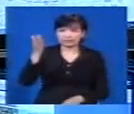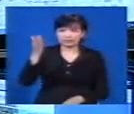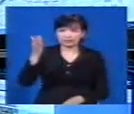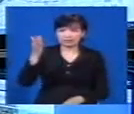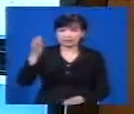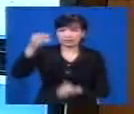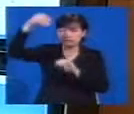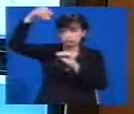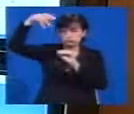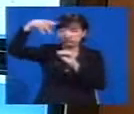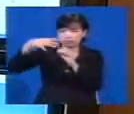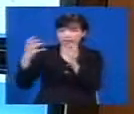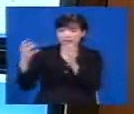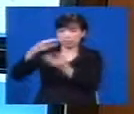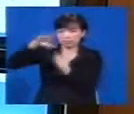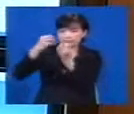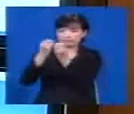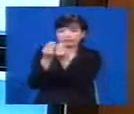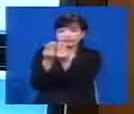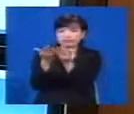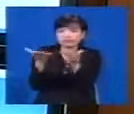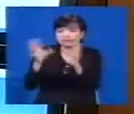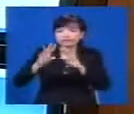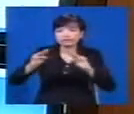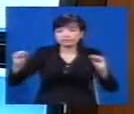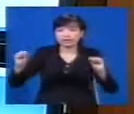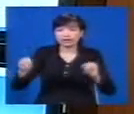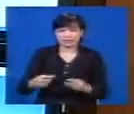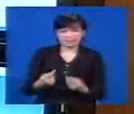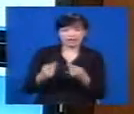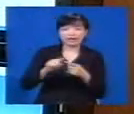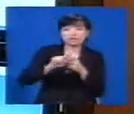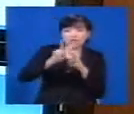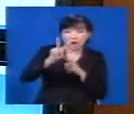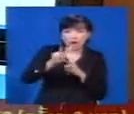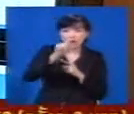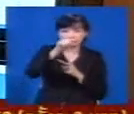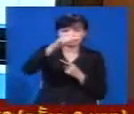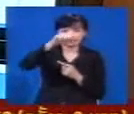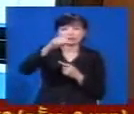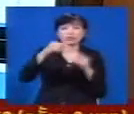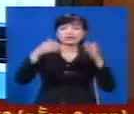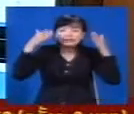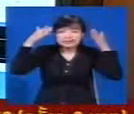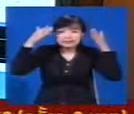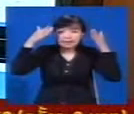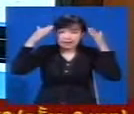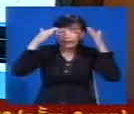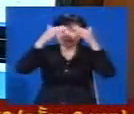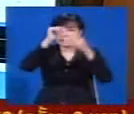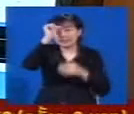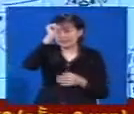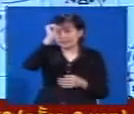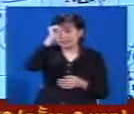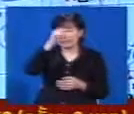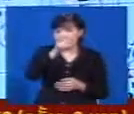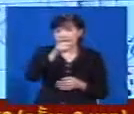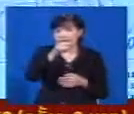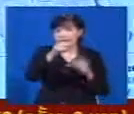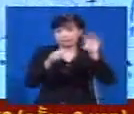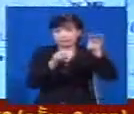สูงเนี่ยสลายไปนะครับส่วนอีกลูกนึงอยู่ตรงมหาสมุทรอินเดียก็คือลูกไพลินตัวนี้ก็จะเข้าอินเดียนะครับแต่จะมีผลกระทบกับท